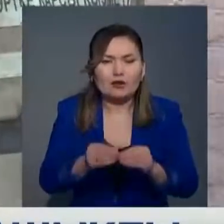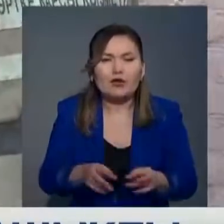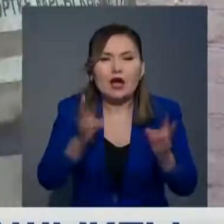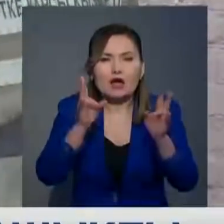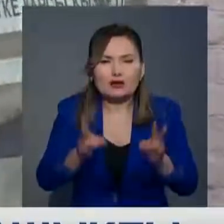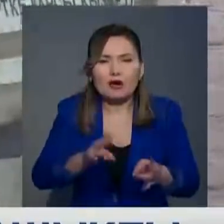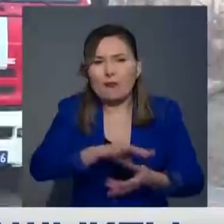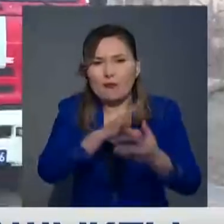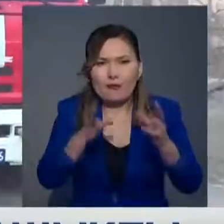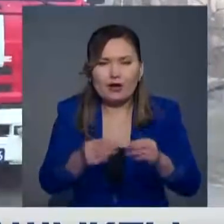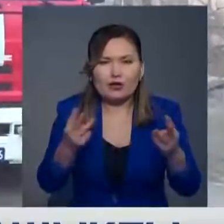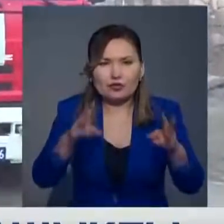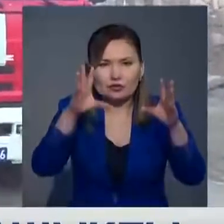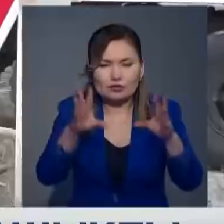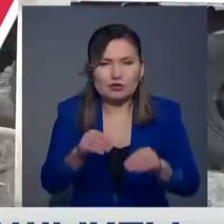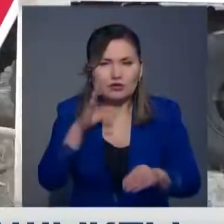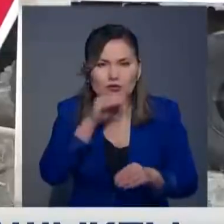жағдай толықтай ауыздықталды.